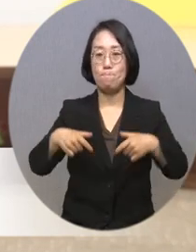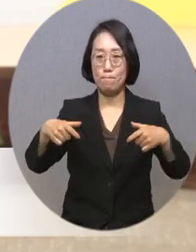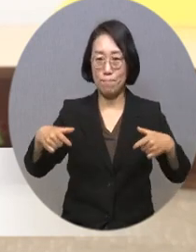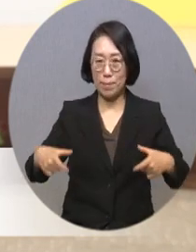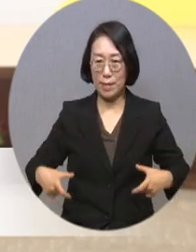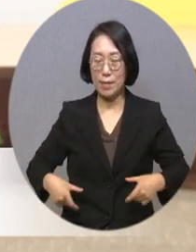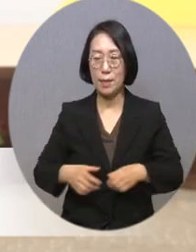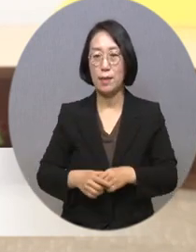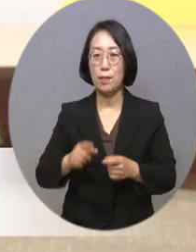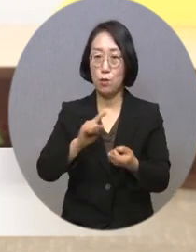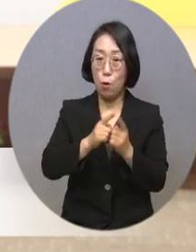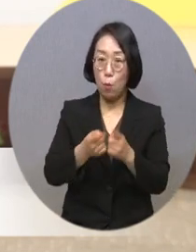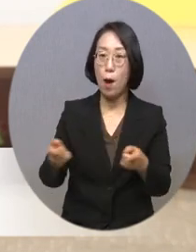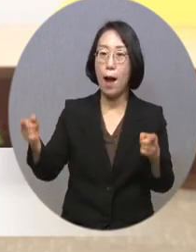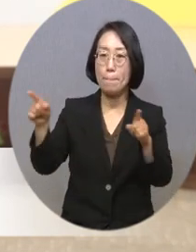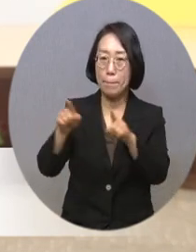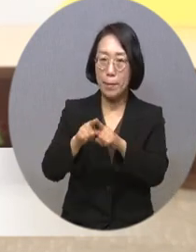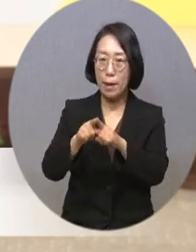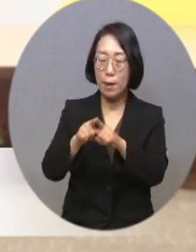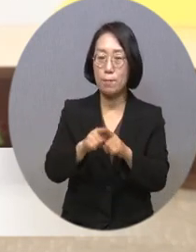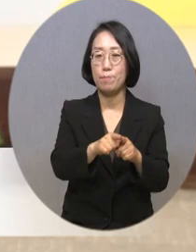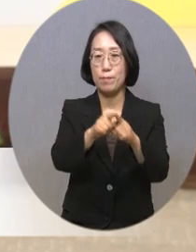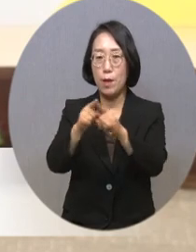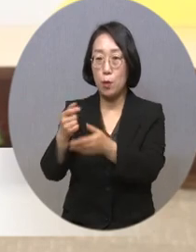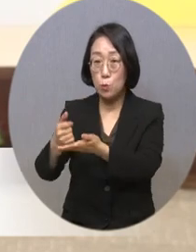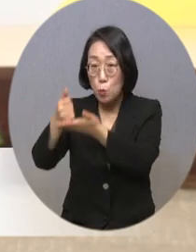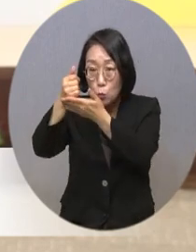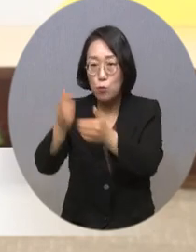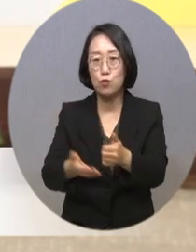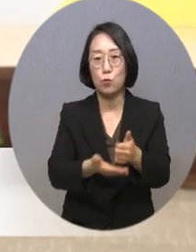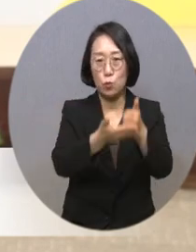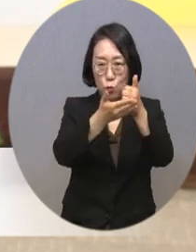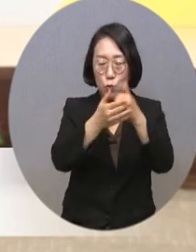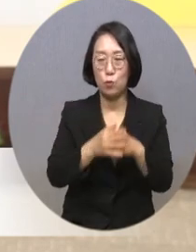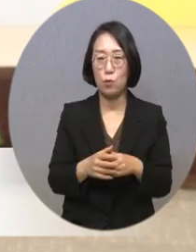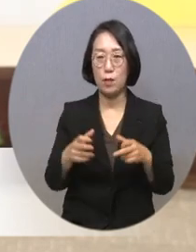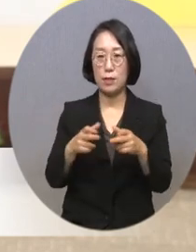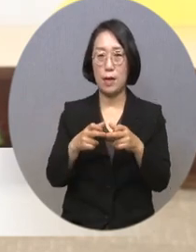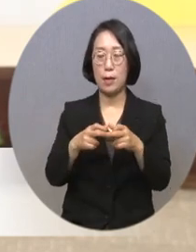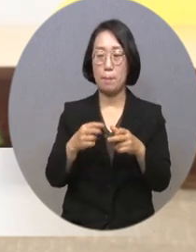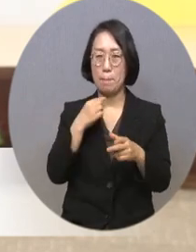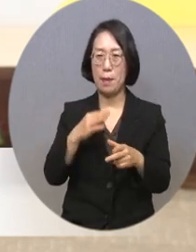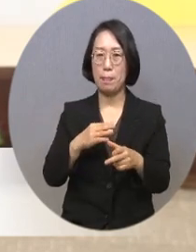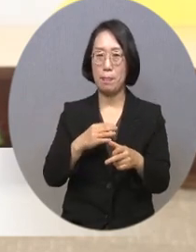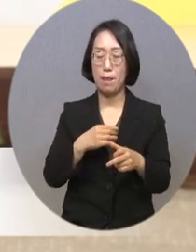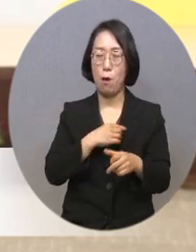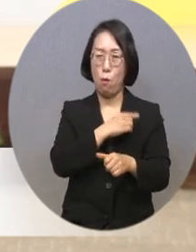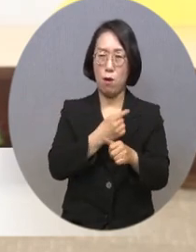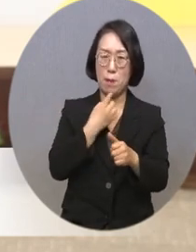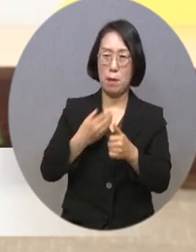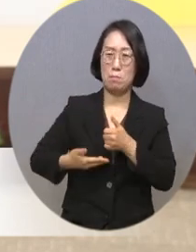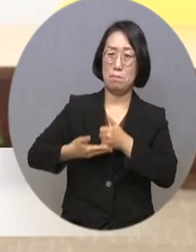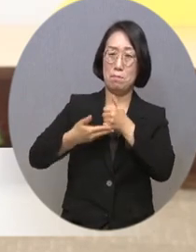이제는 서로 함께하고 존중해주며 장애인이라고 내 권리뿐만이